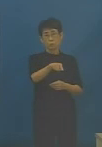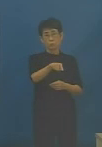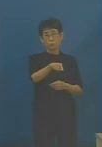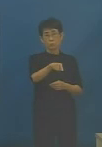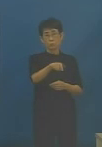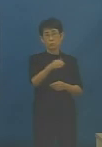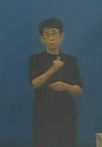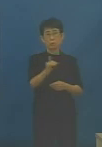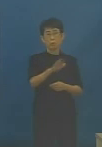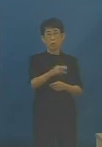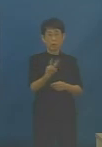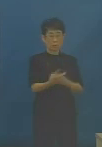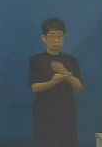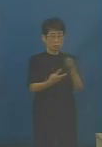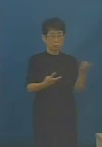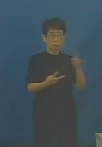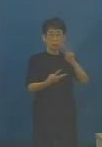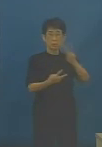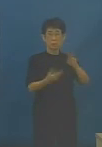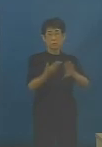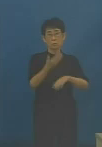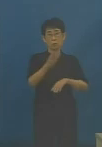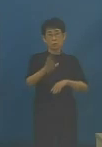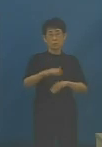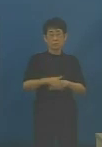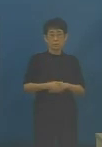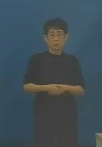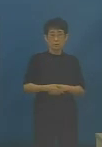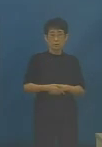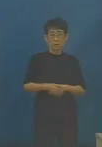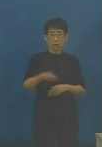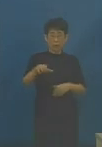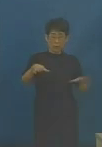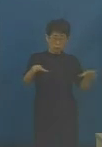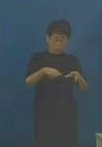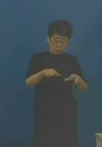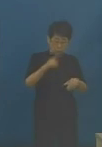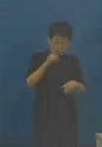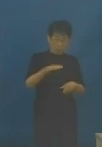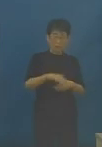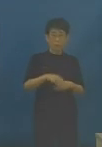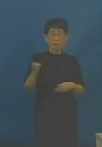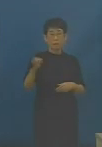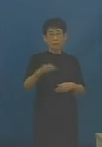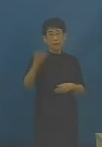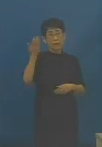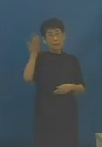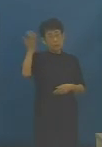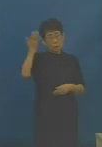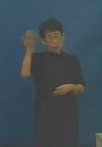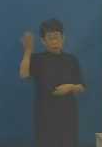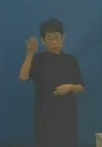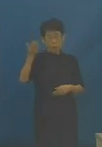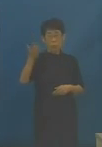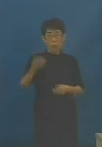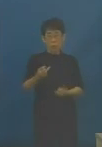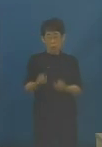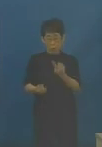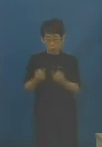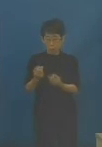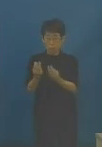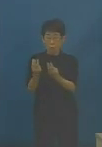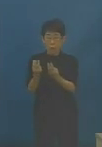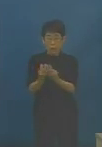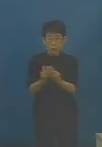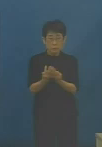るんだなということが、見えたところであります。それからまあ理想の子どもの数と現実の子どもの数のギャップが